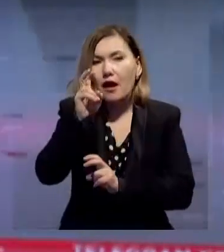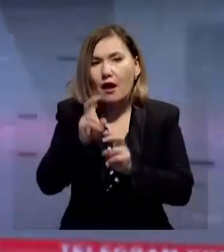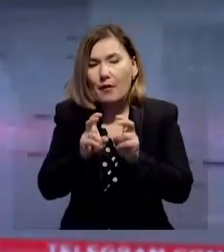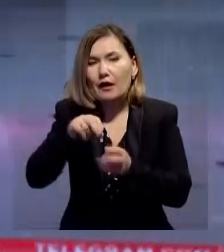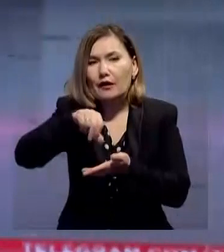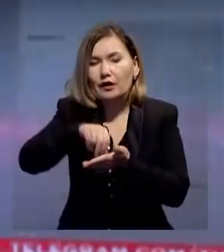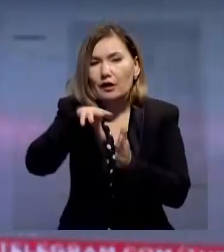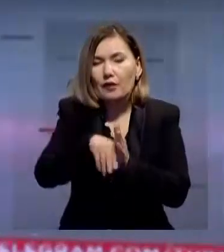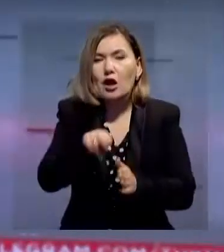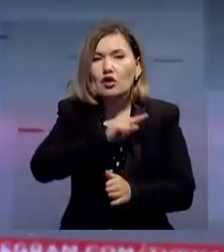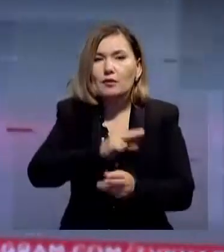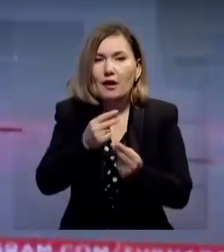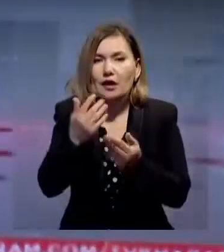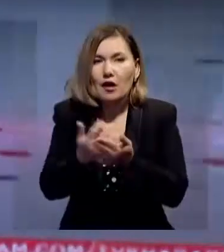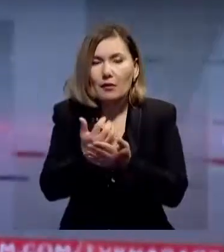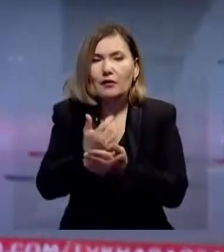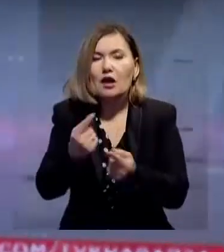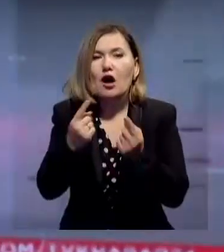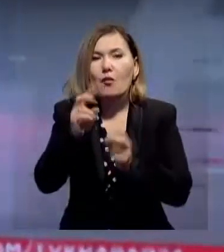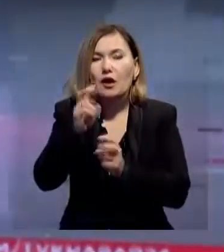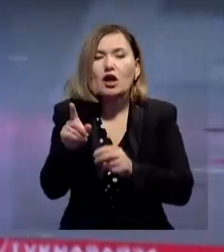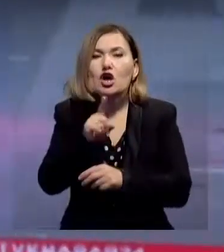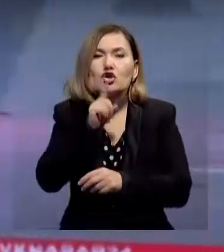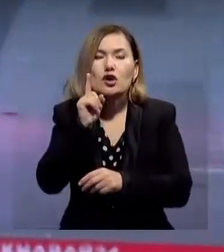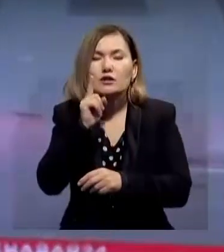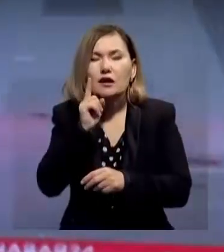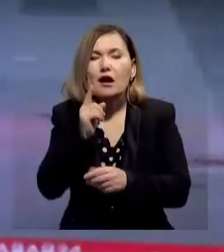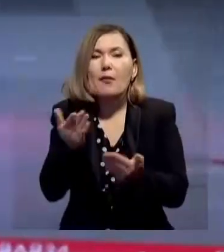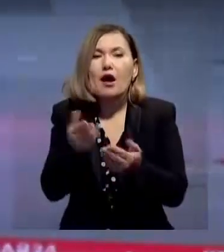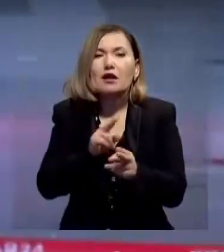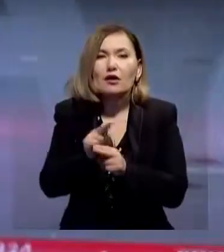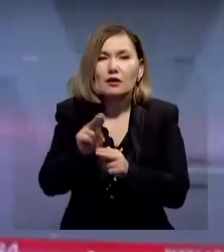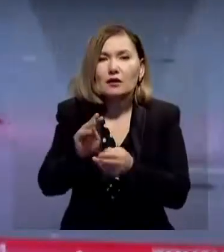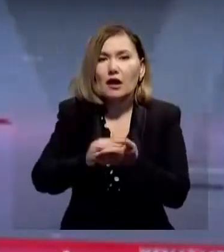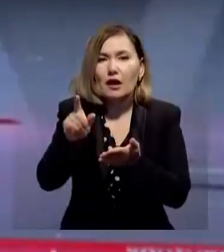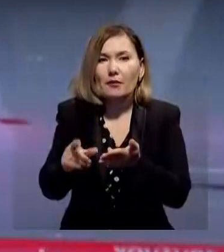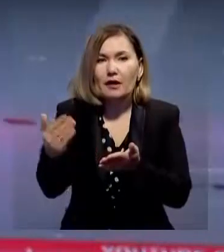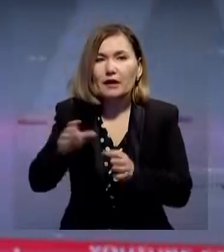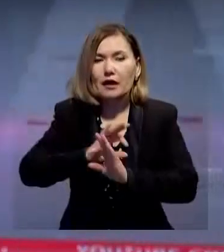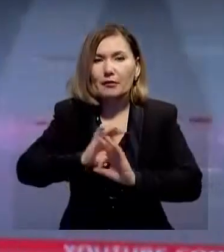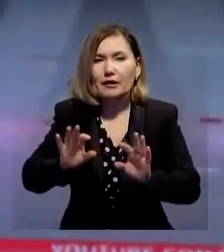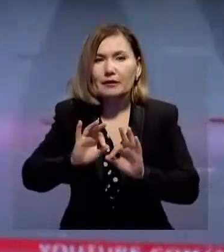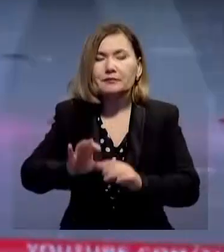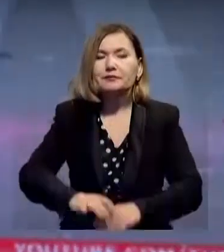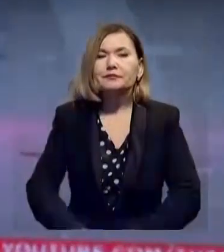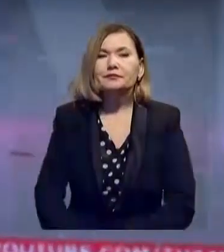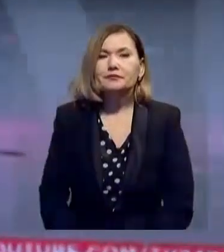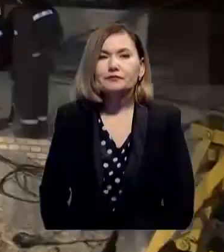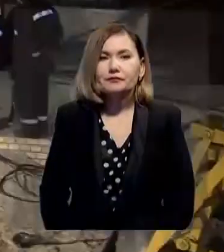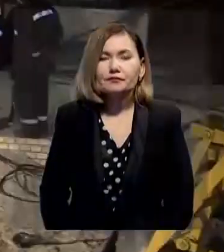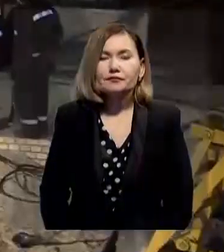жұмыс істеп табыс табады. Алпауыт өндіріс ошағы жастарда еңбекке қалай баулиды, әріптесім Қарлығаш Қасетова баяндайды.